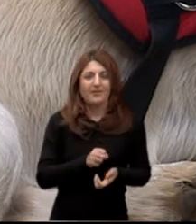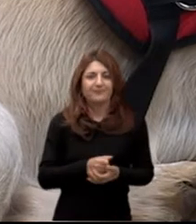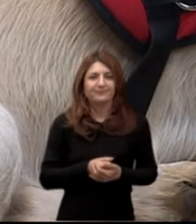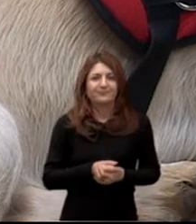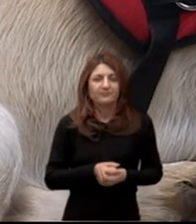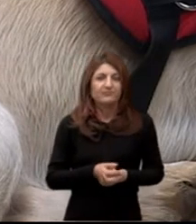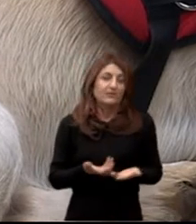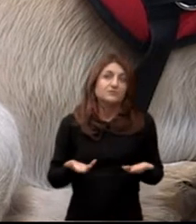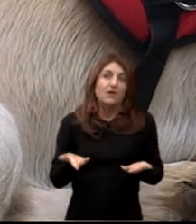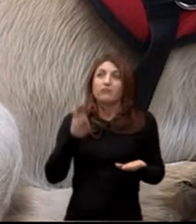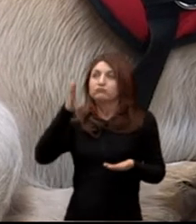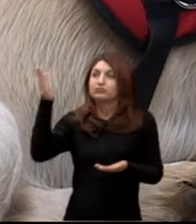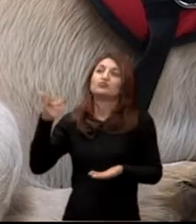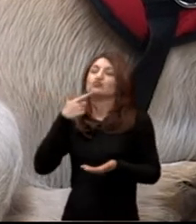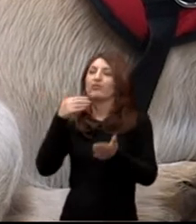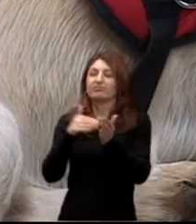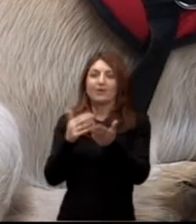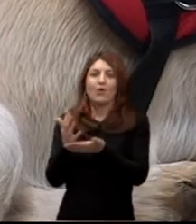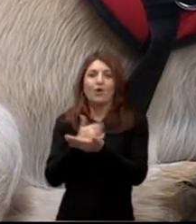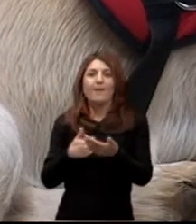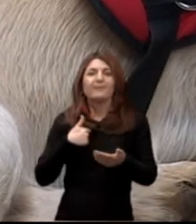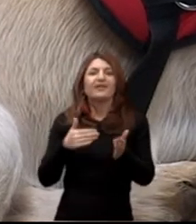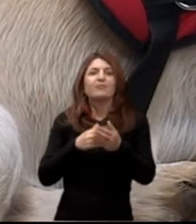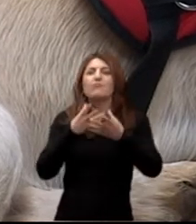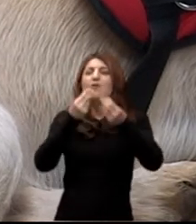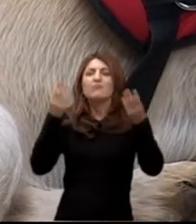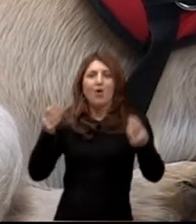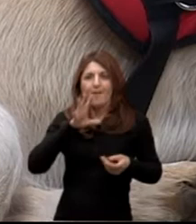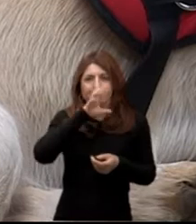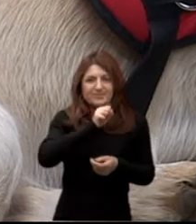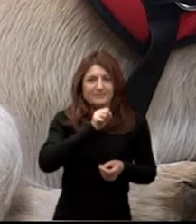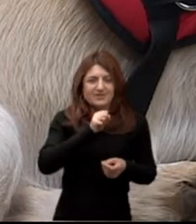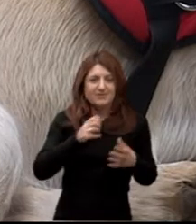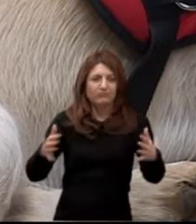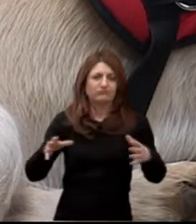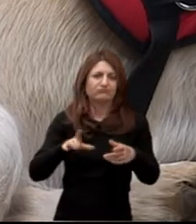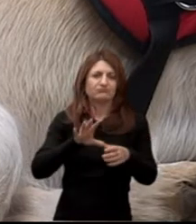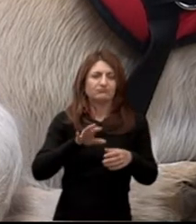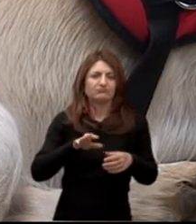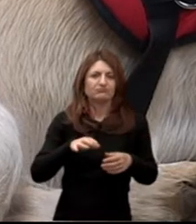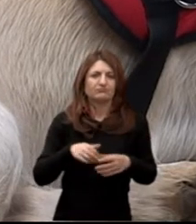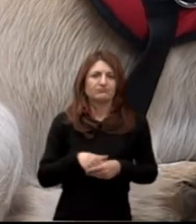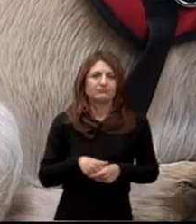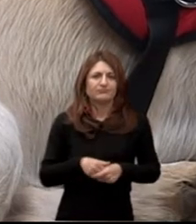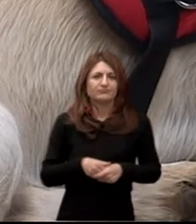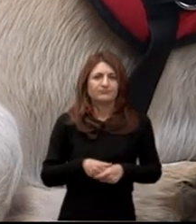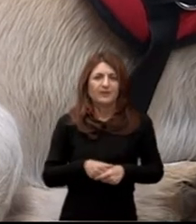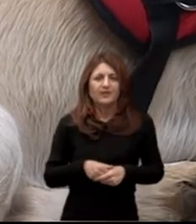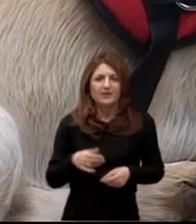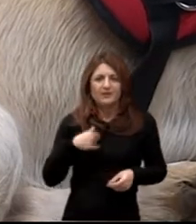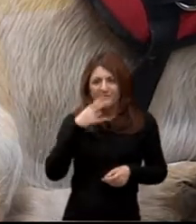potencijalnih korisnika trebamo veliki broj pasa. Naravno, odabir je jako važan. Da. Vidite,